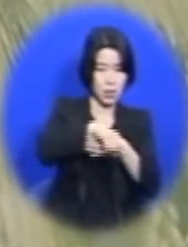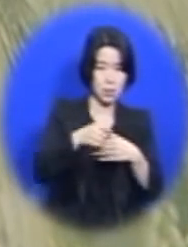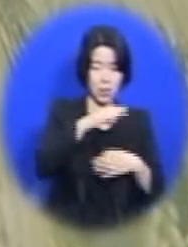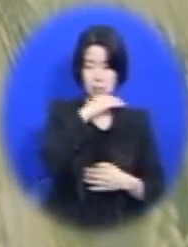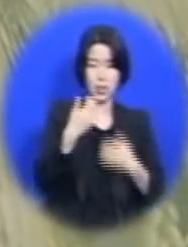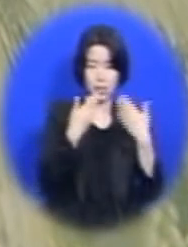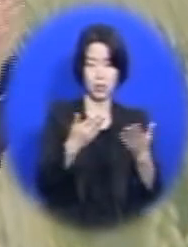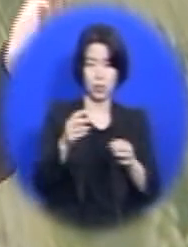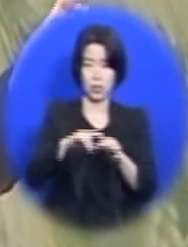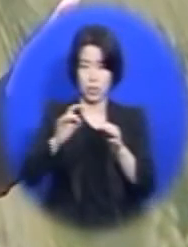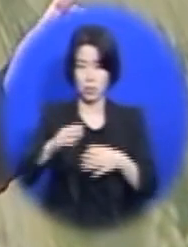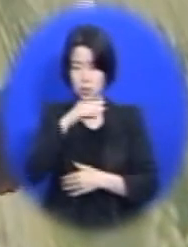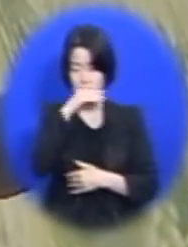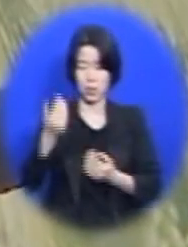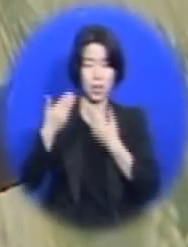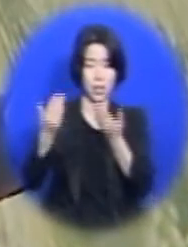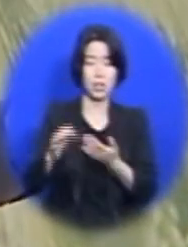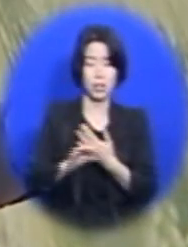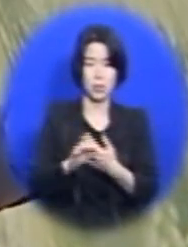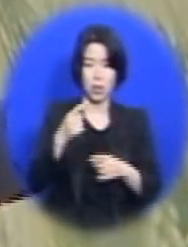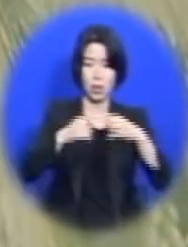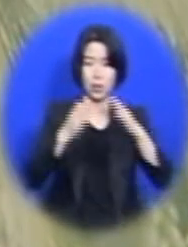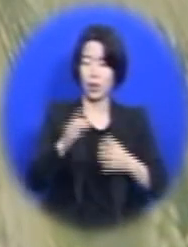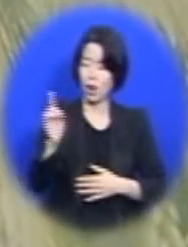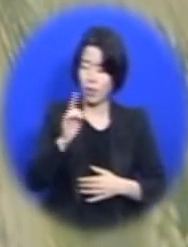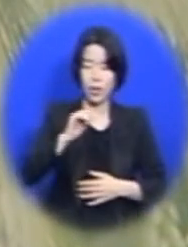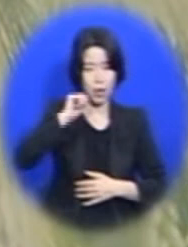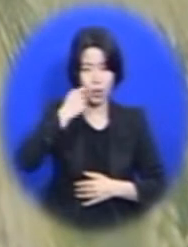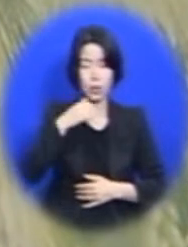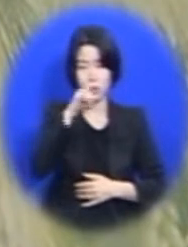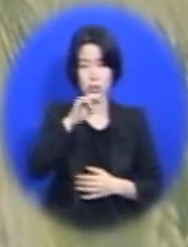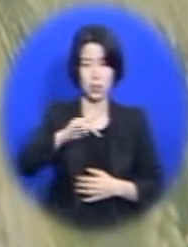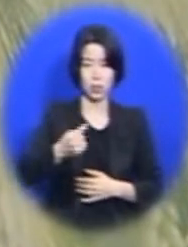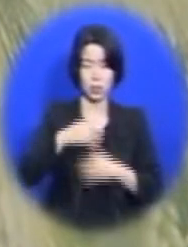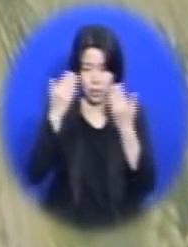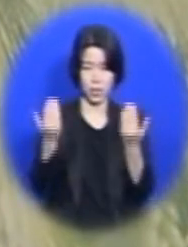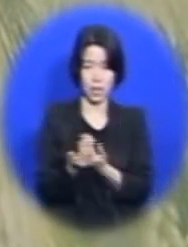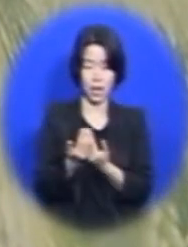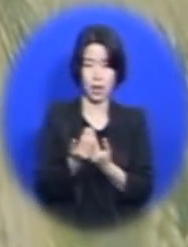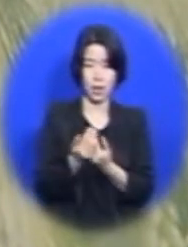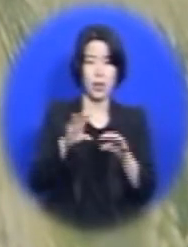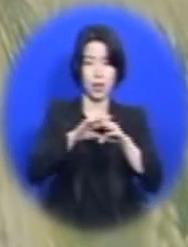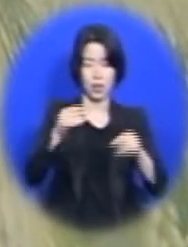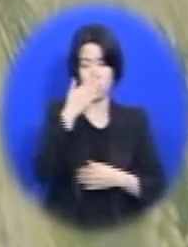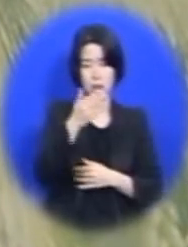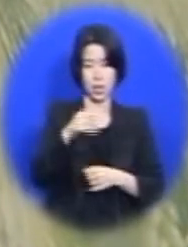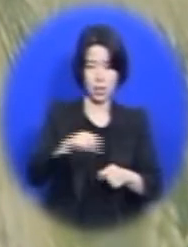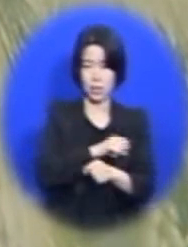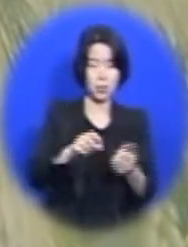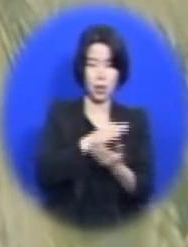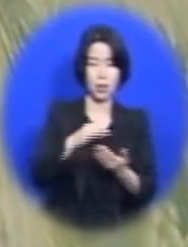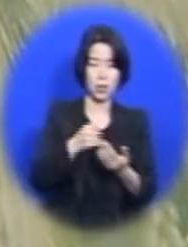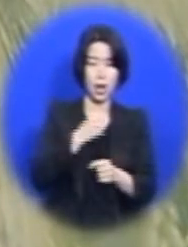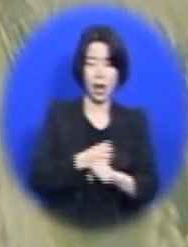그러면 교회 어떤 어려운 일이 있어도 다 넘어갑니다. 특별 헌금 사실 할 필요도 없습니다.